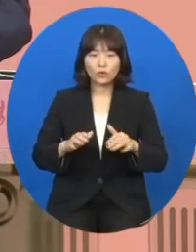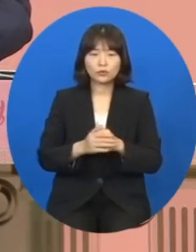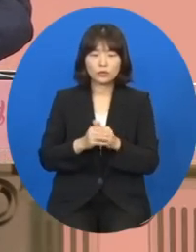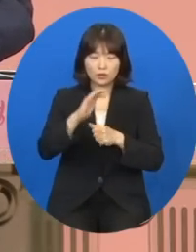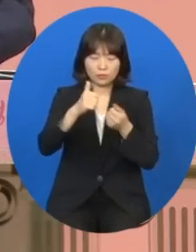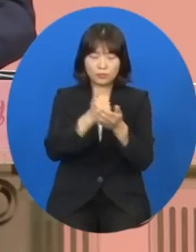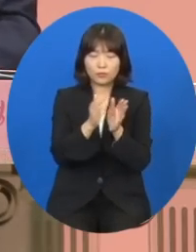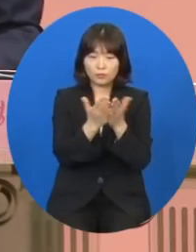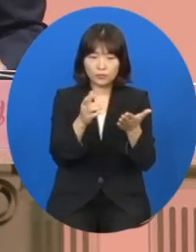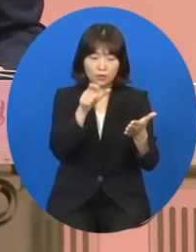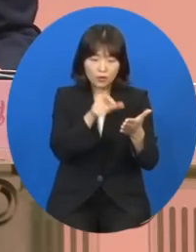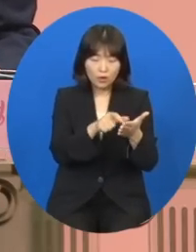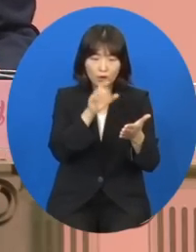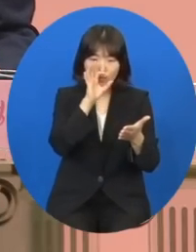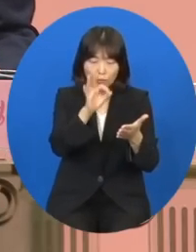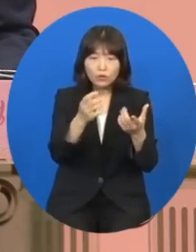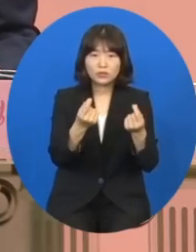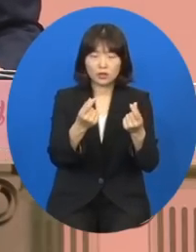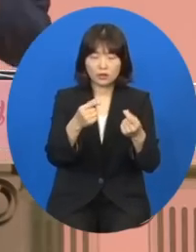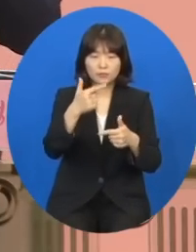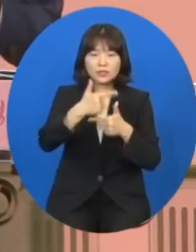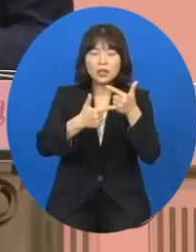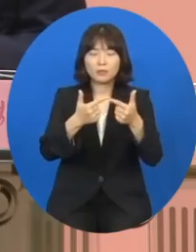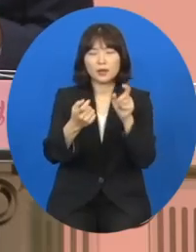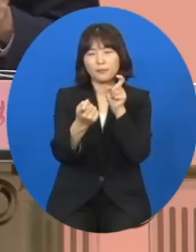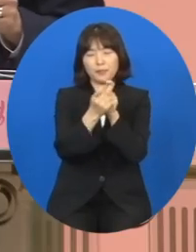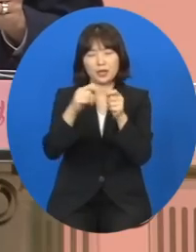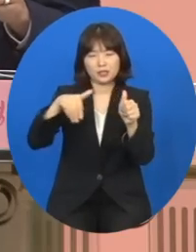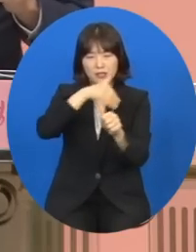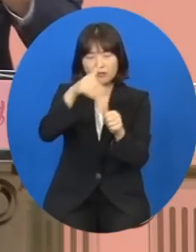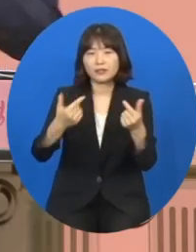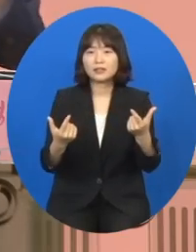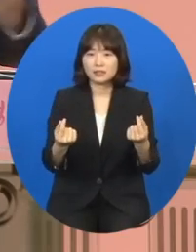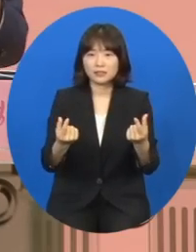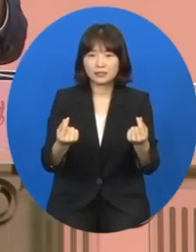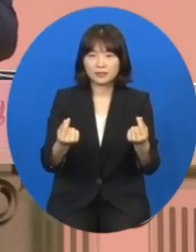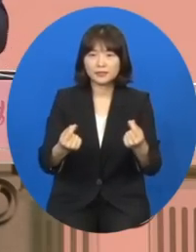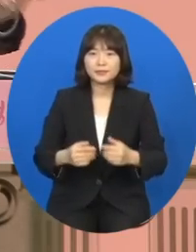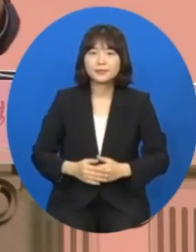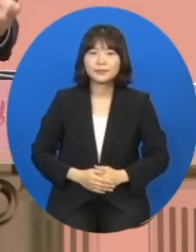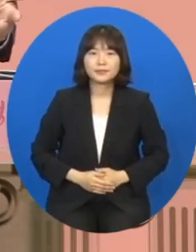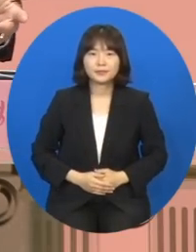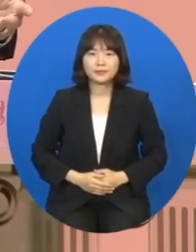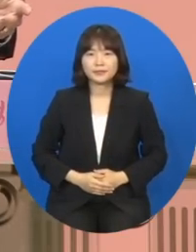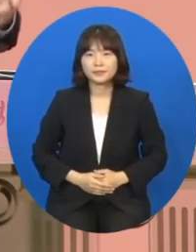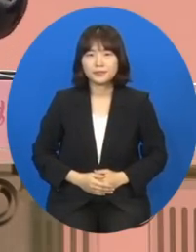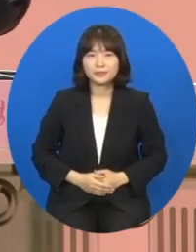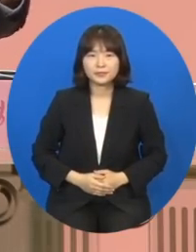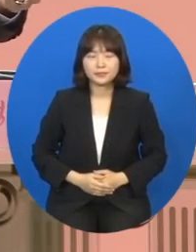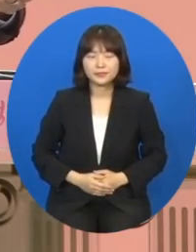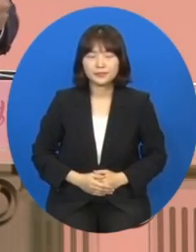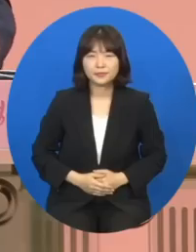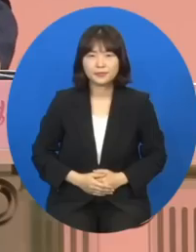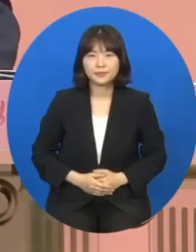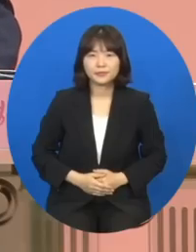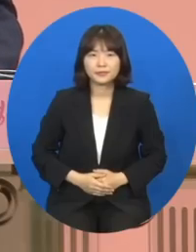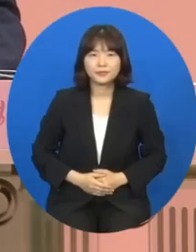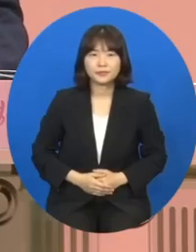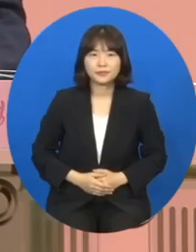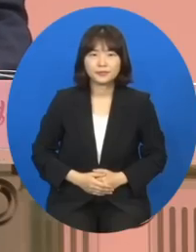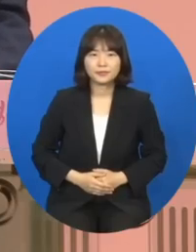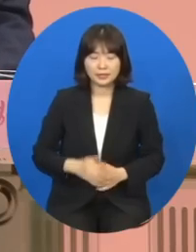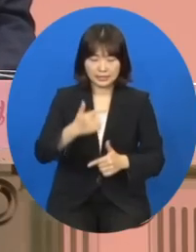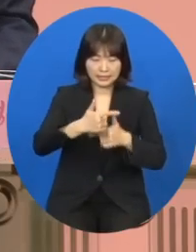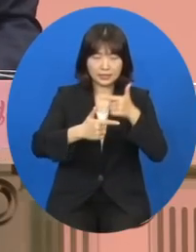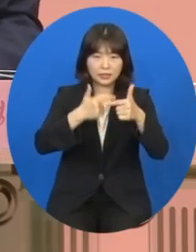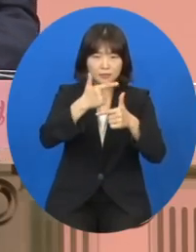느헤미야가 마주한 상황이 청화 키와 같습니다 emis 토드 아들 왜 없는 짓은 그의 첩 5m 쉬이 ml 4